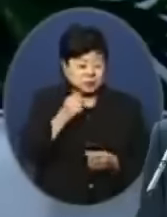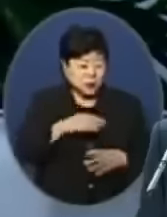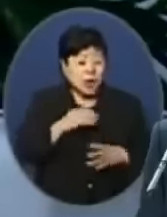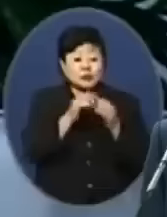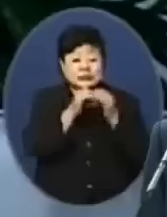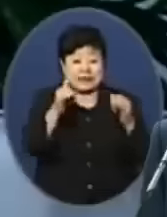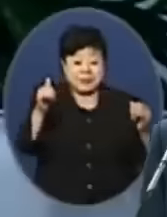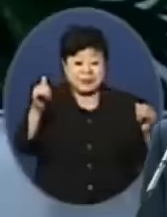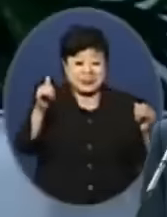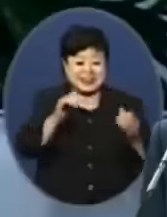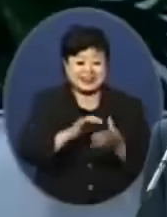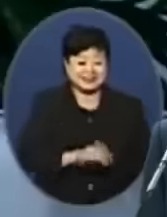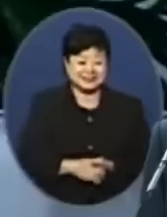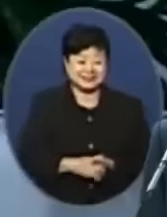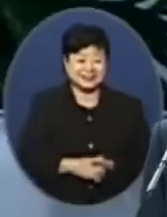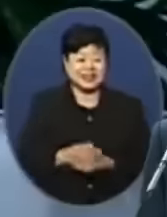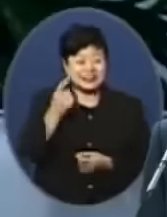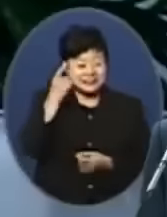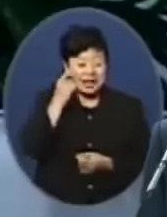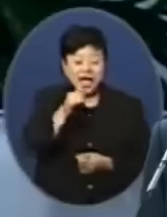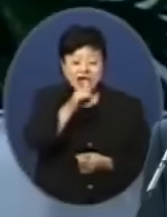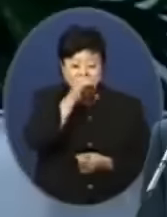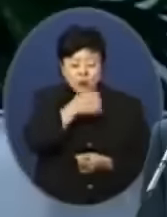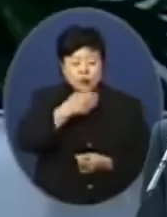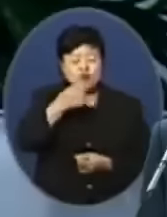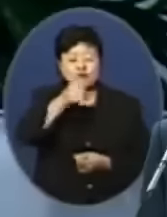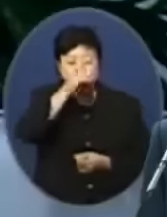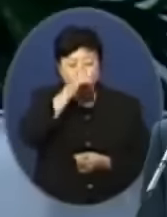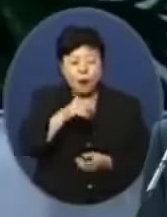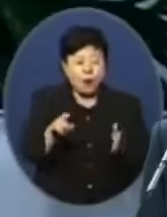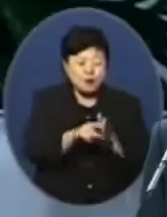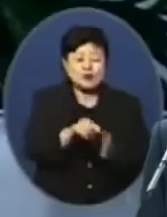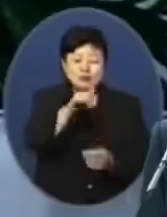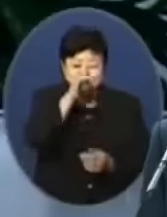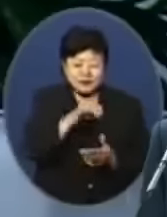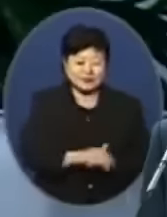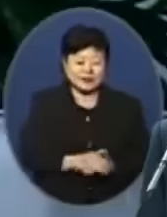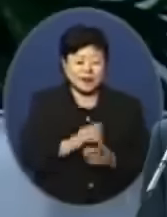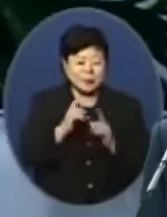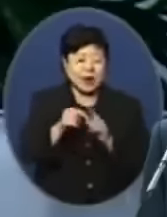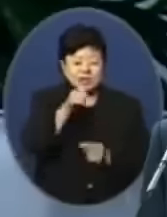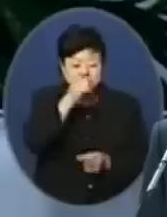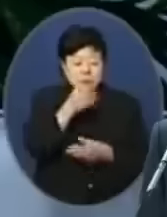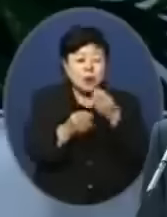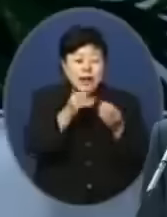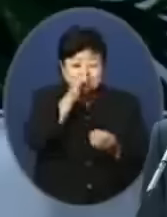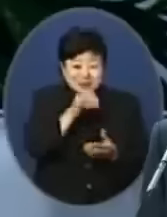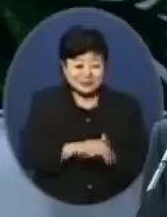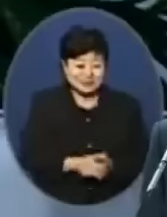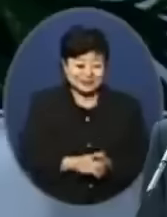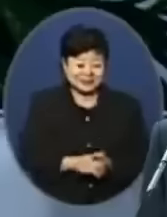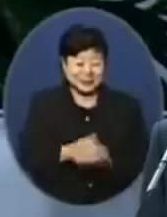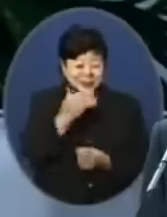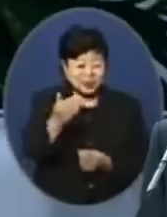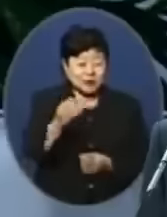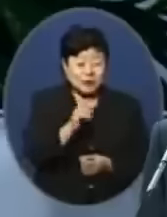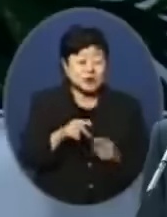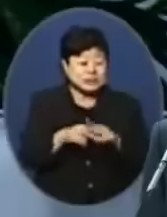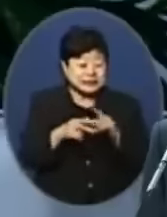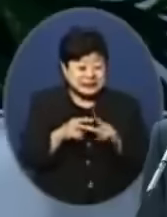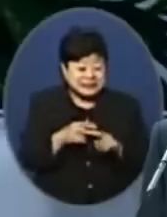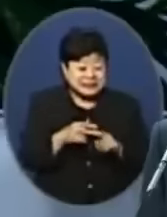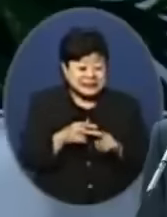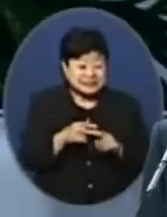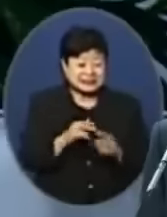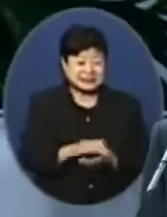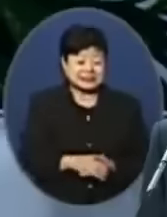것입니다. 생각이 있지요, 꿈이 있지요, 믿음이 있지요, 말씀의 고백이 있지요. 여러분이 무엇인지